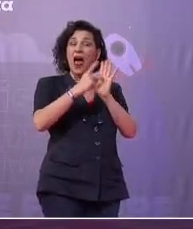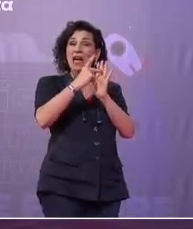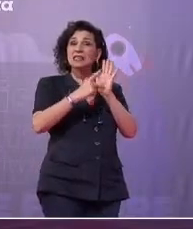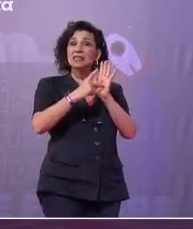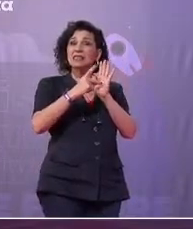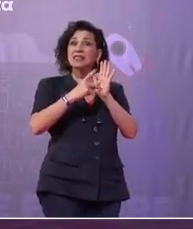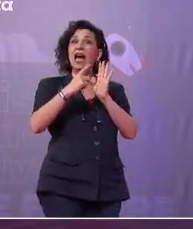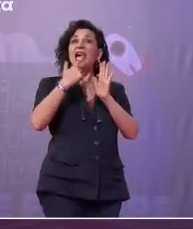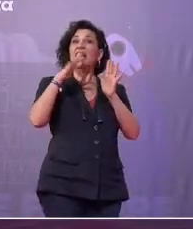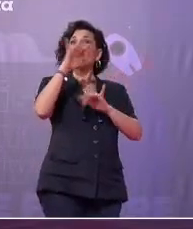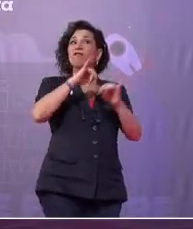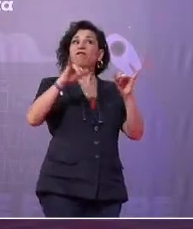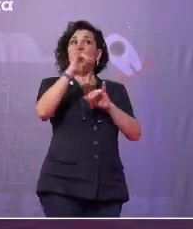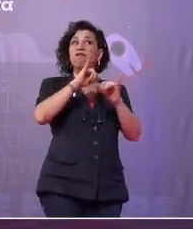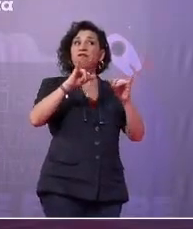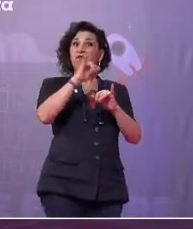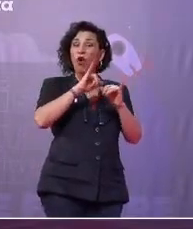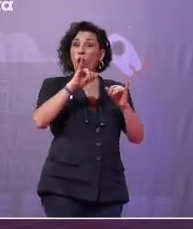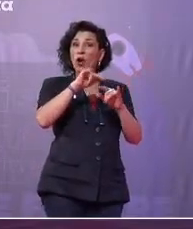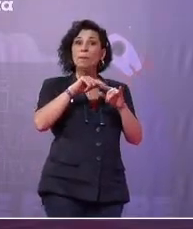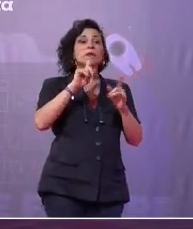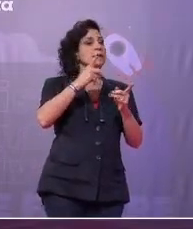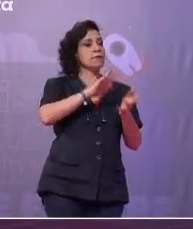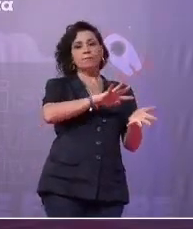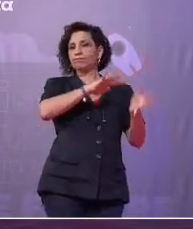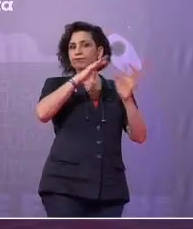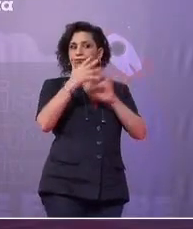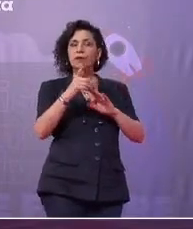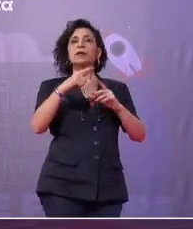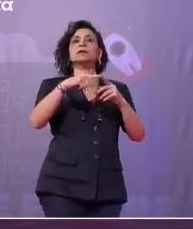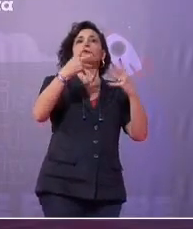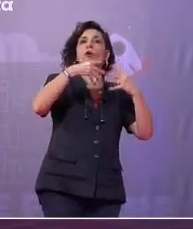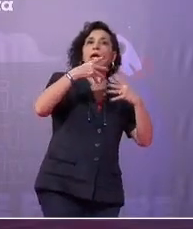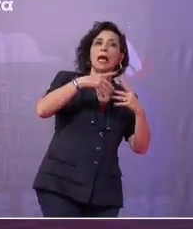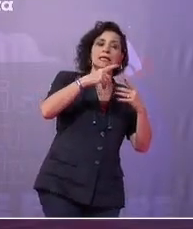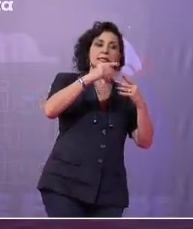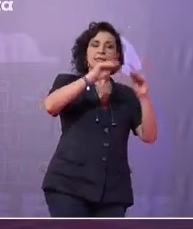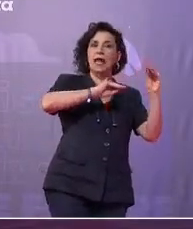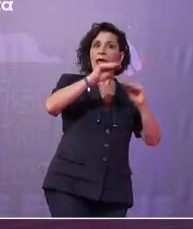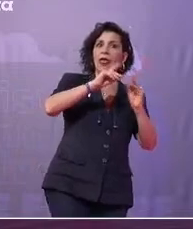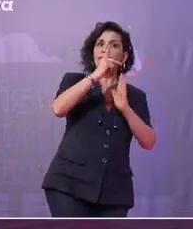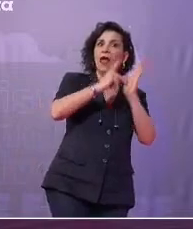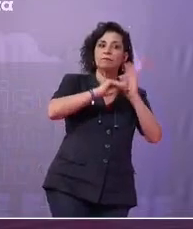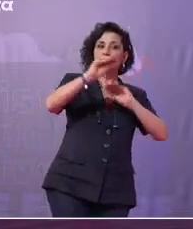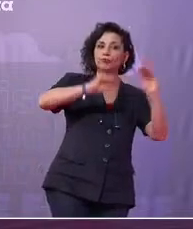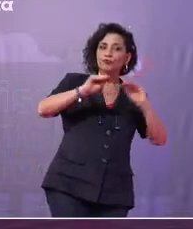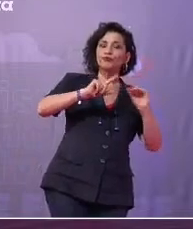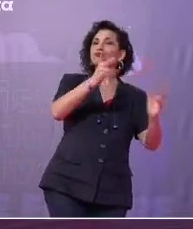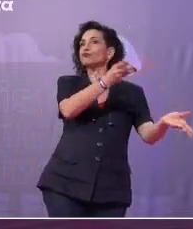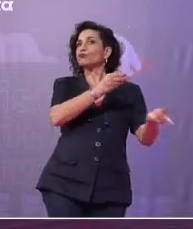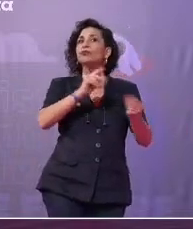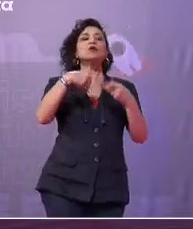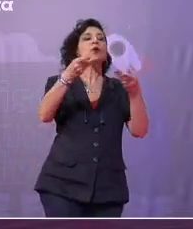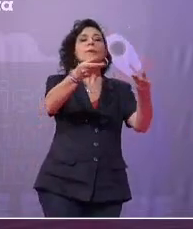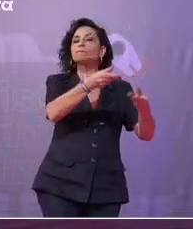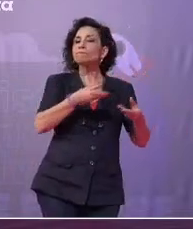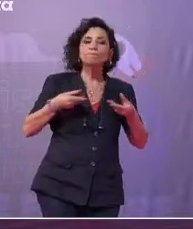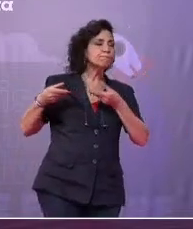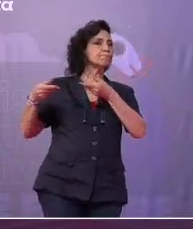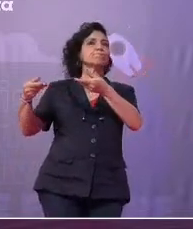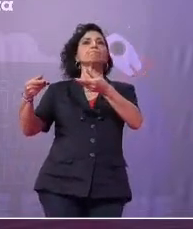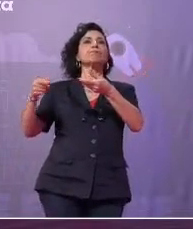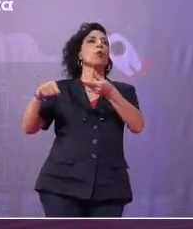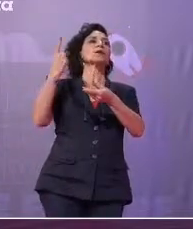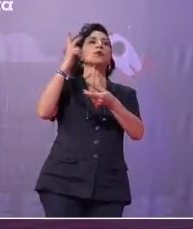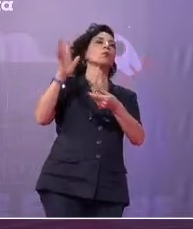eh stipare quanti più dati possibile in maniera organizzata e cercando di capire che cosa farne bigquery è soltanto